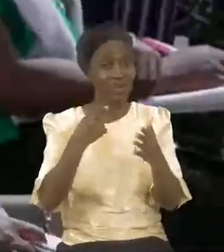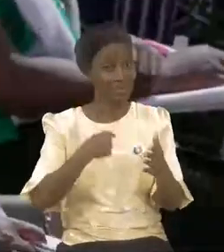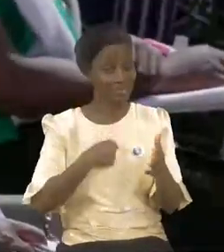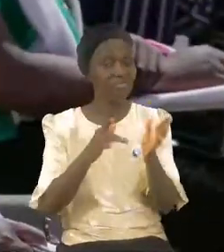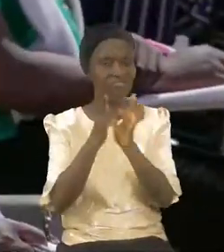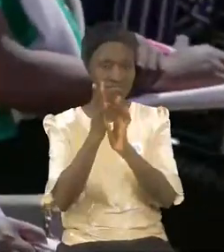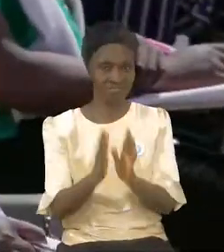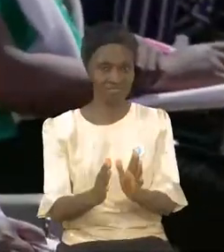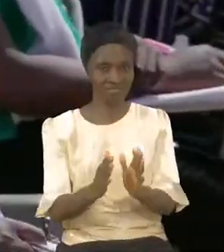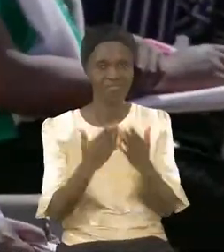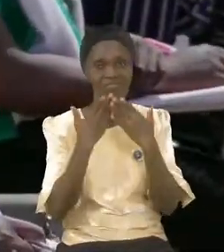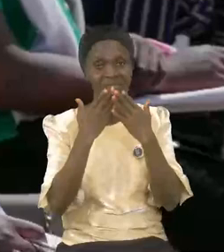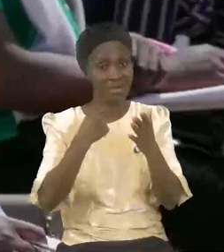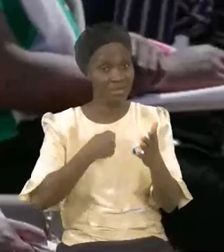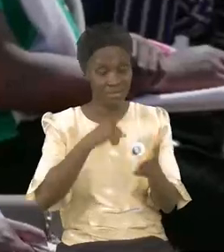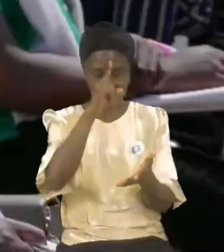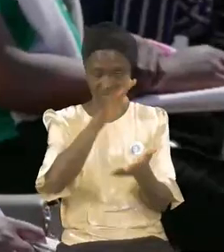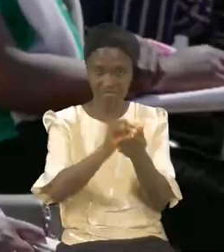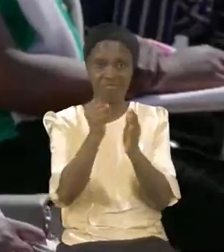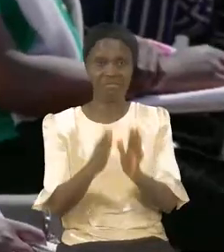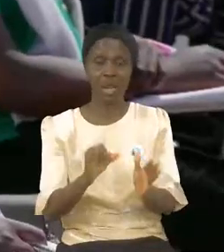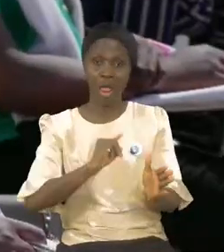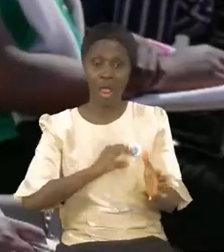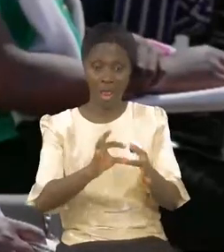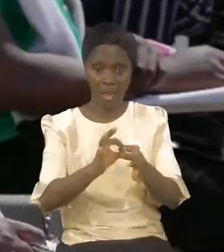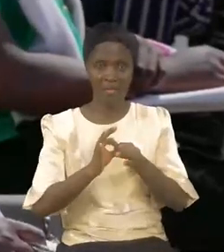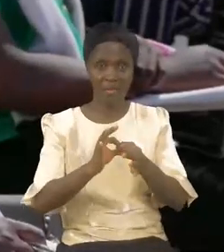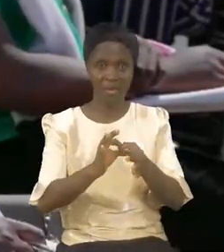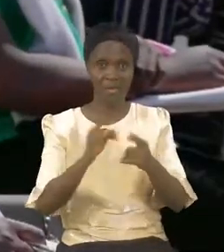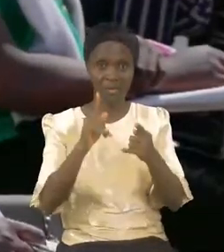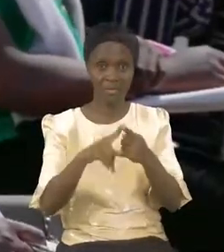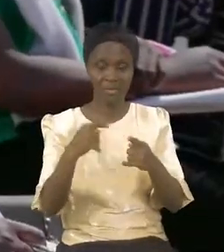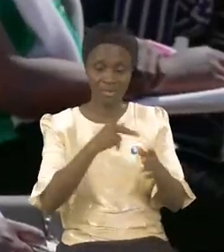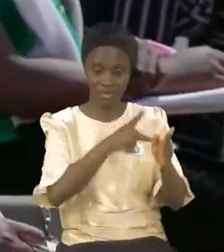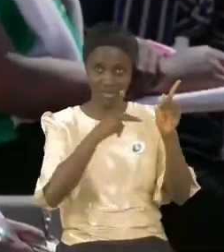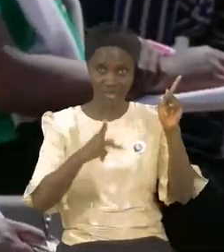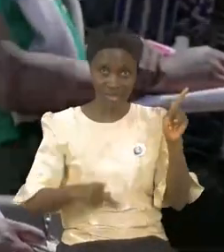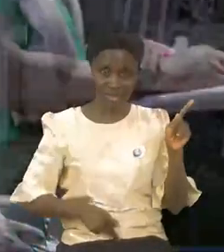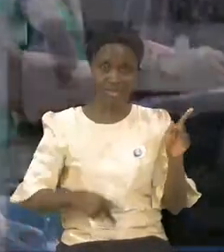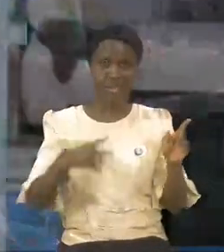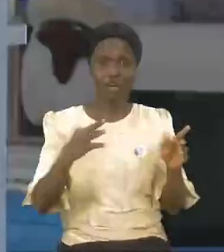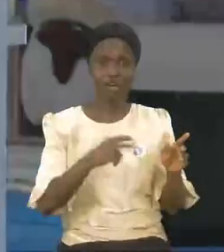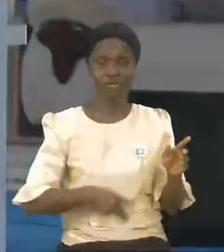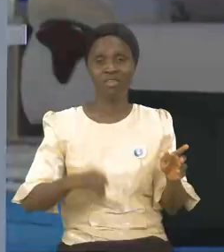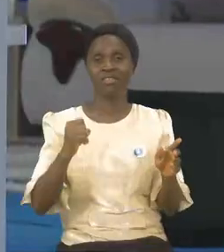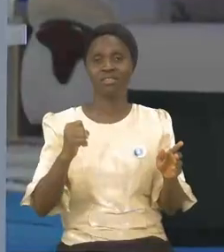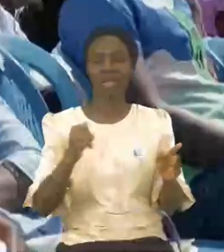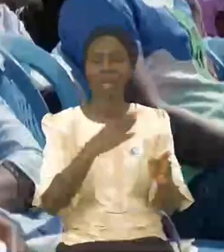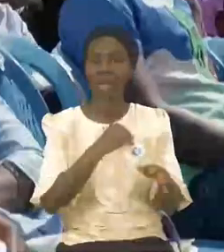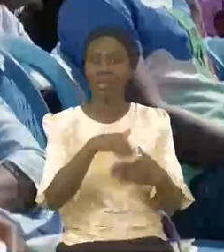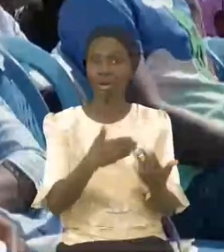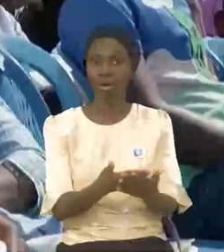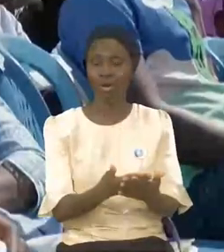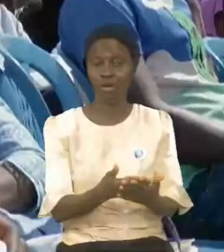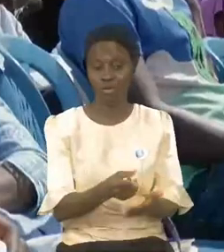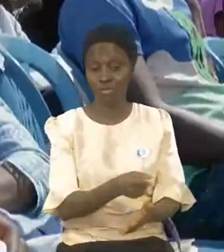chrétien. Dieu merci, je suis croyant. Dieu merci, j'appartiens au roi des rois, au Seigneur des seigneurs. Et toutes ces choses du monde seront sous